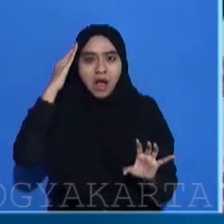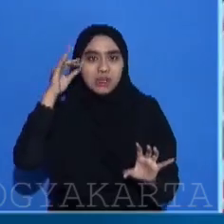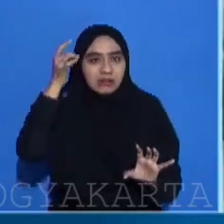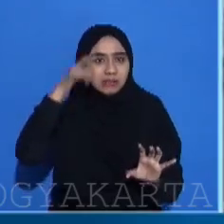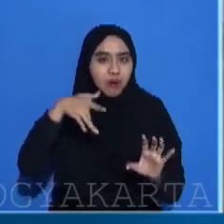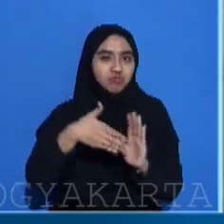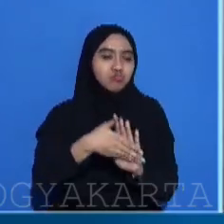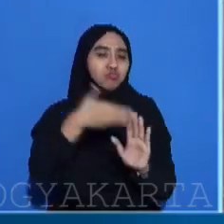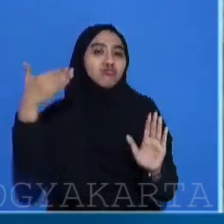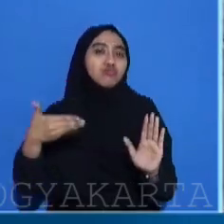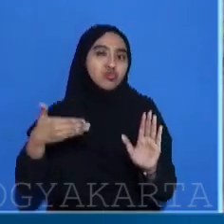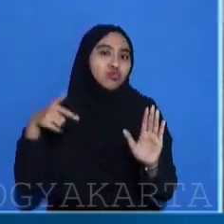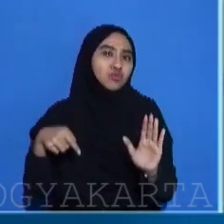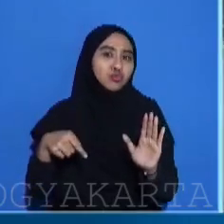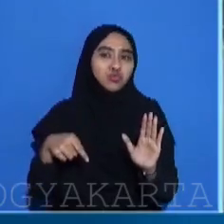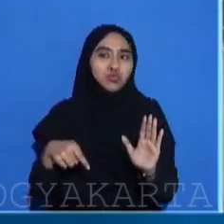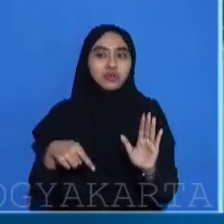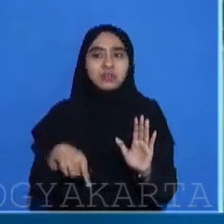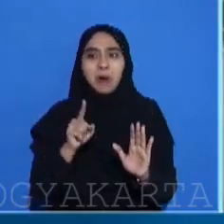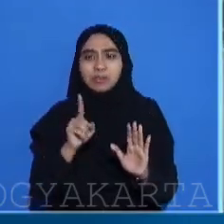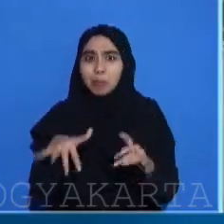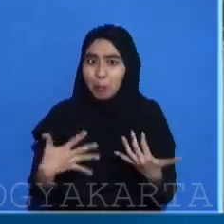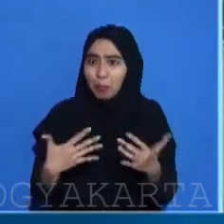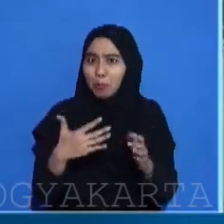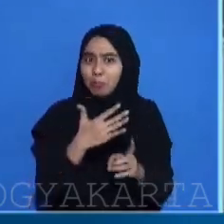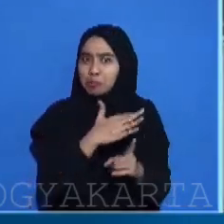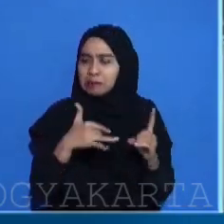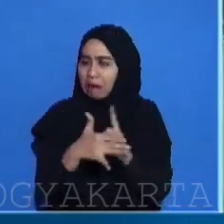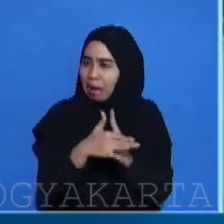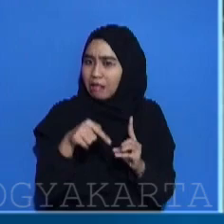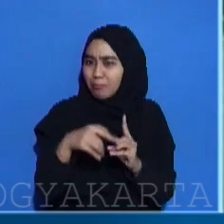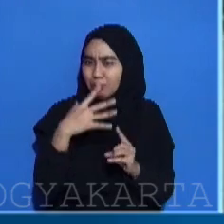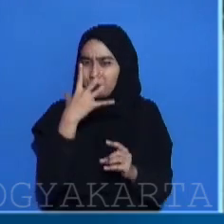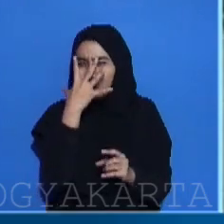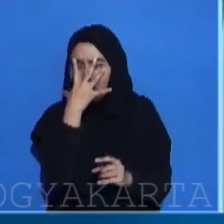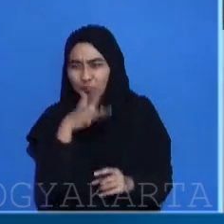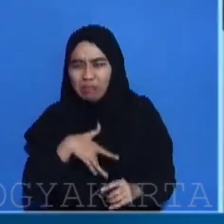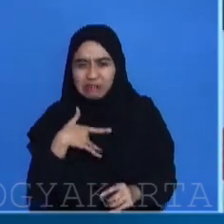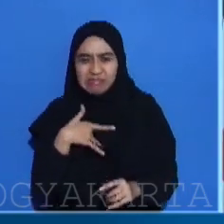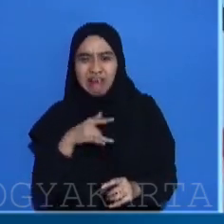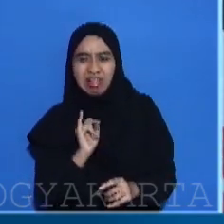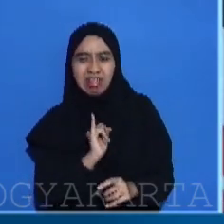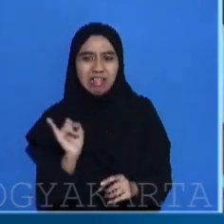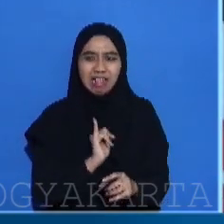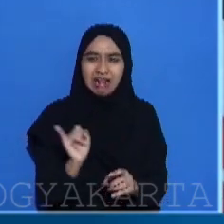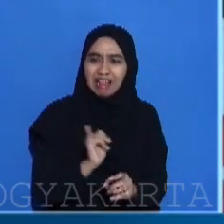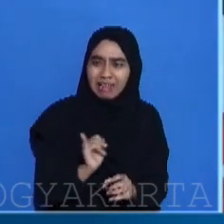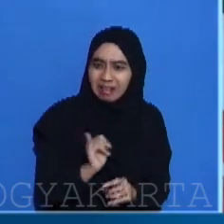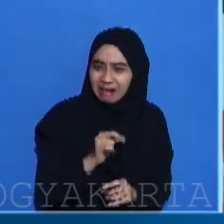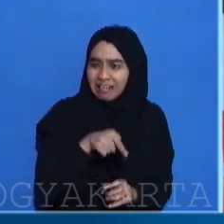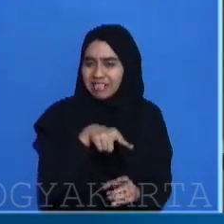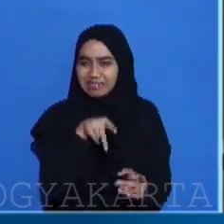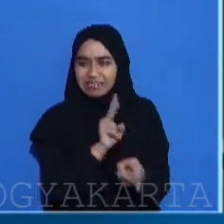jabatannya hal itu dilakukan lantaran masyarakat padukuhan kerjo du merasa malu atas perilaku dukuhnya yang sudah melakukan tindakan